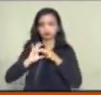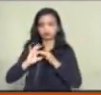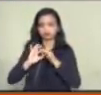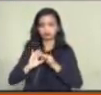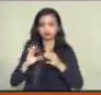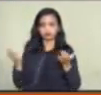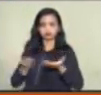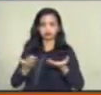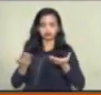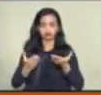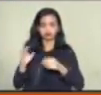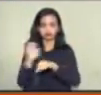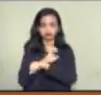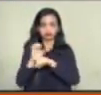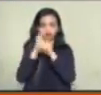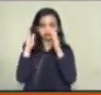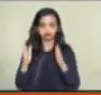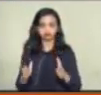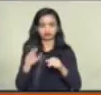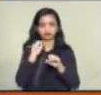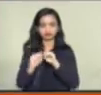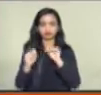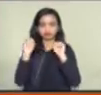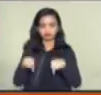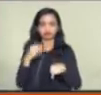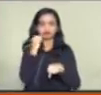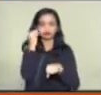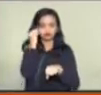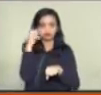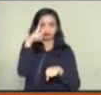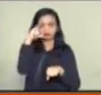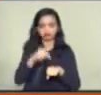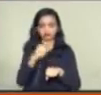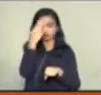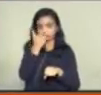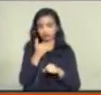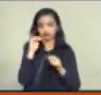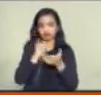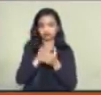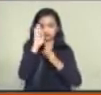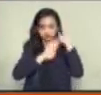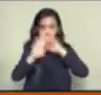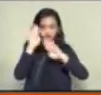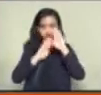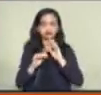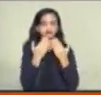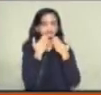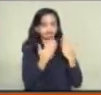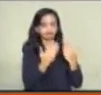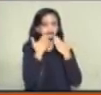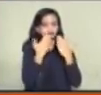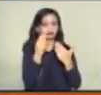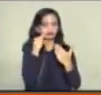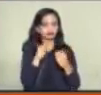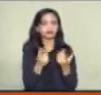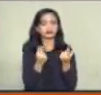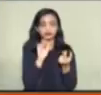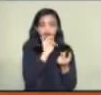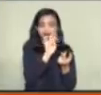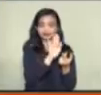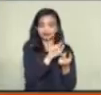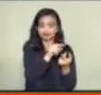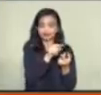kami dito sa employer niya po para makauwi po siya agad-agad po kasi dun sa problema niya po. Thank you, ma'am. So, ganito pong gagawin nyo,